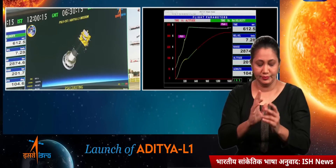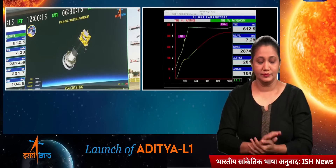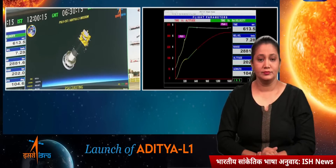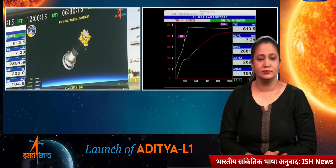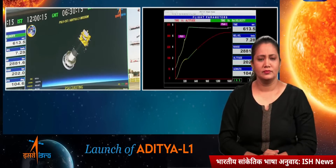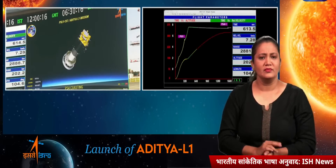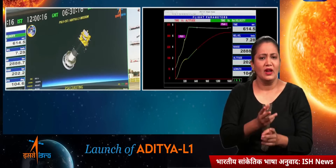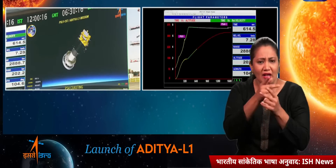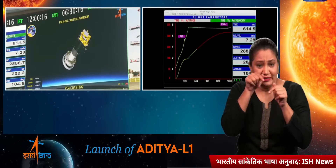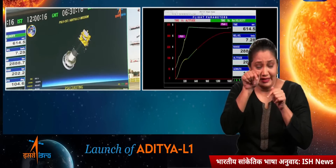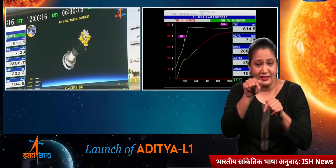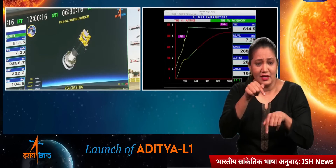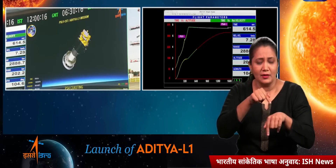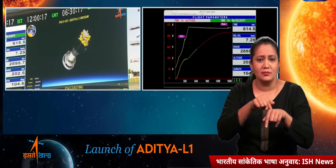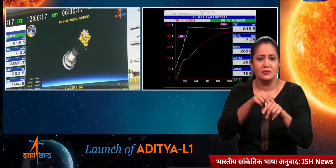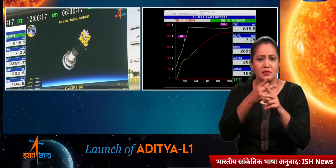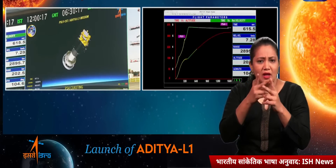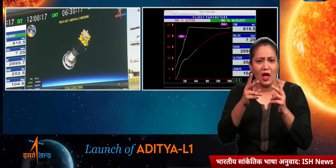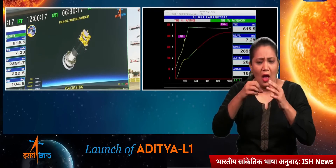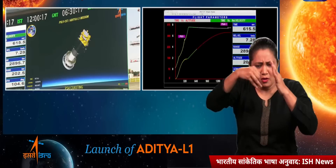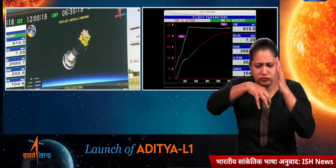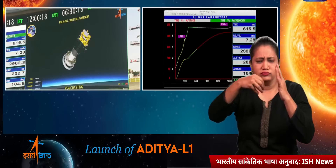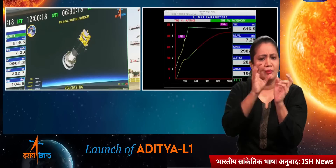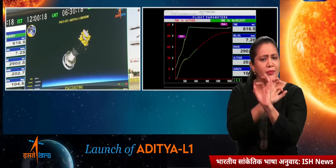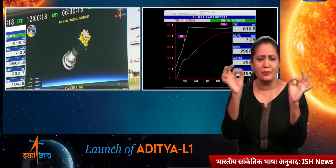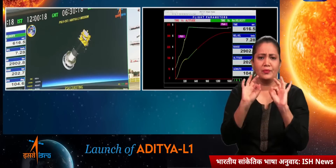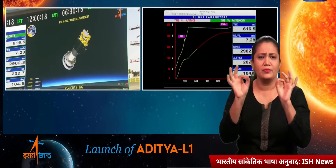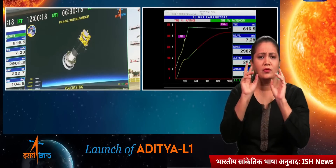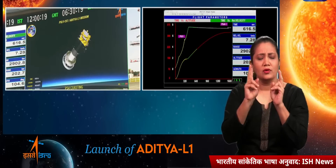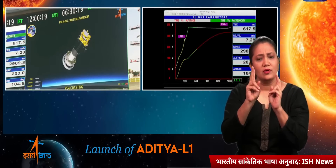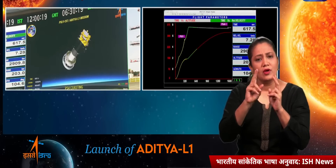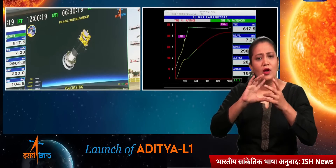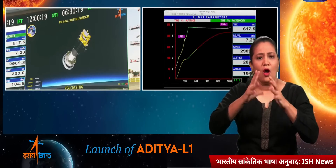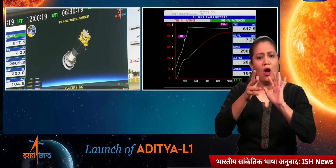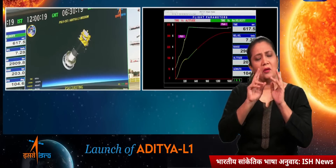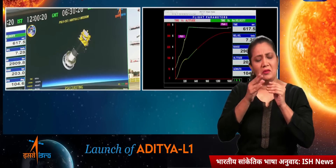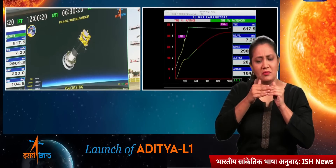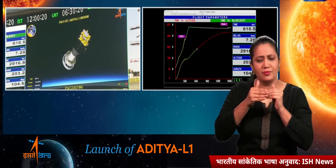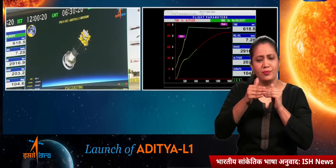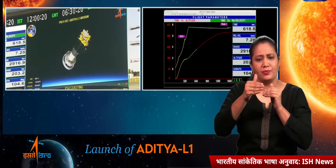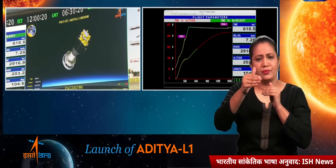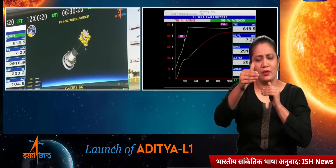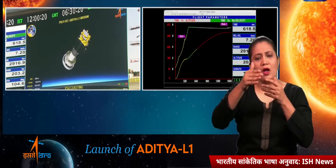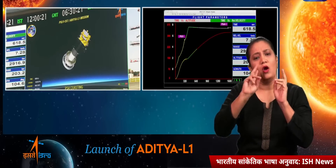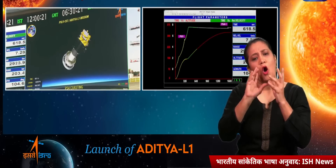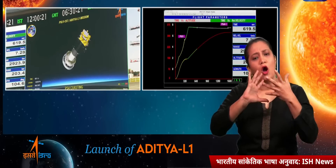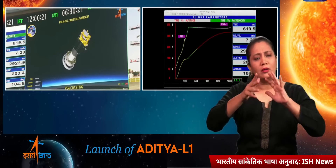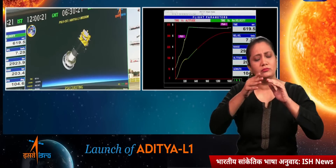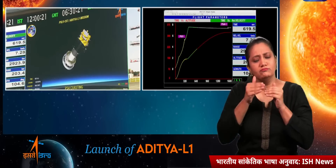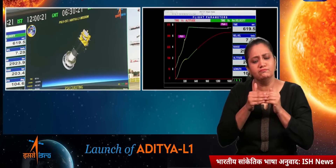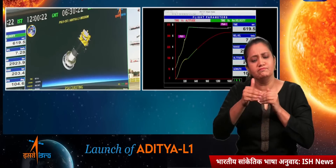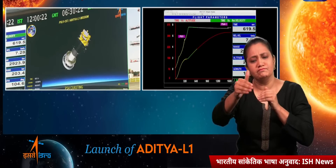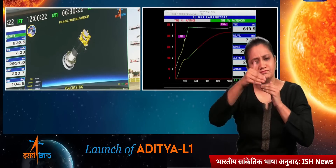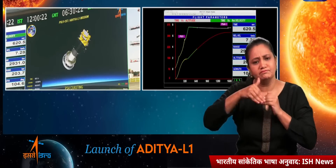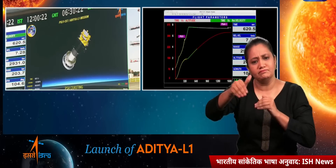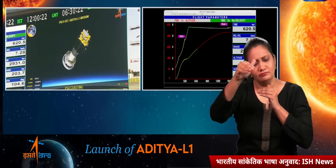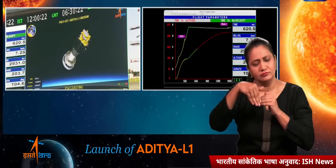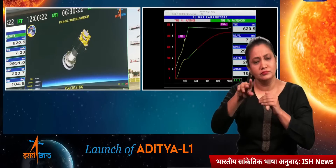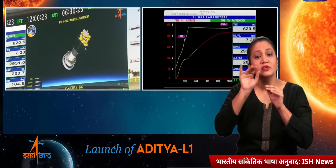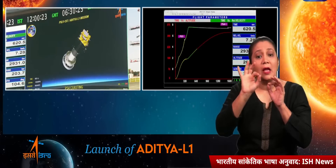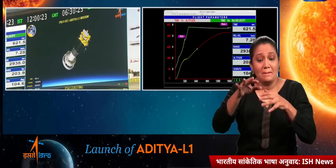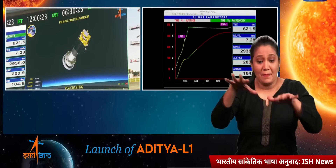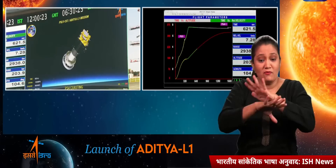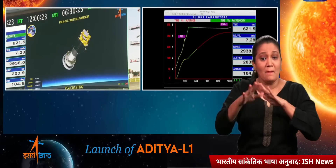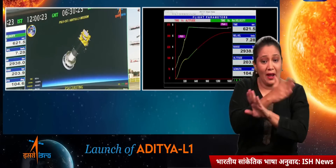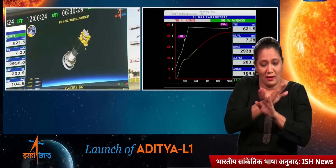दौरान कोई भी प्रणोद उत्पन्न नहीं हो रहा है। यान प्राप्त संवेग से आगे बढ़ता हुआ और निर्धारित पथ का अनुकरण